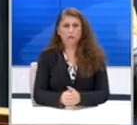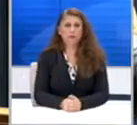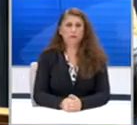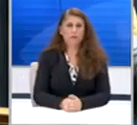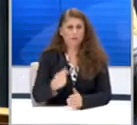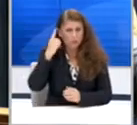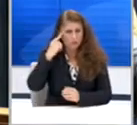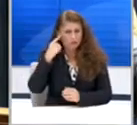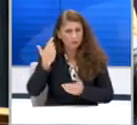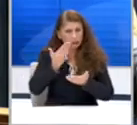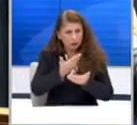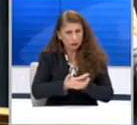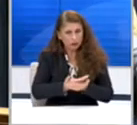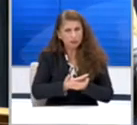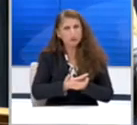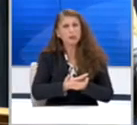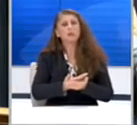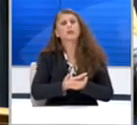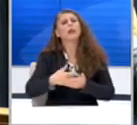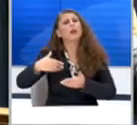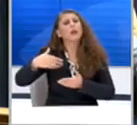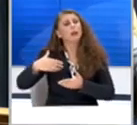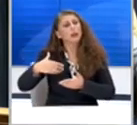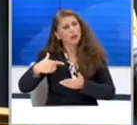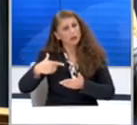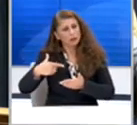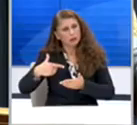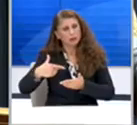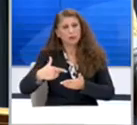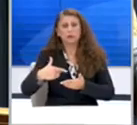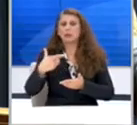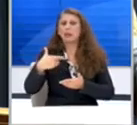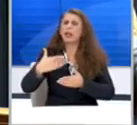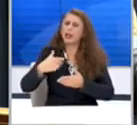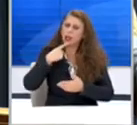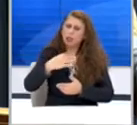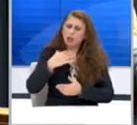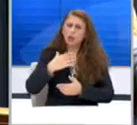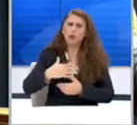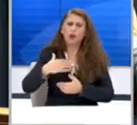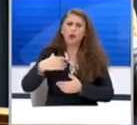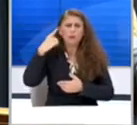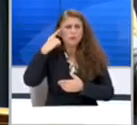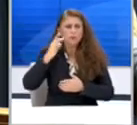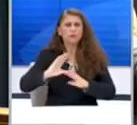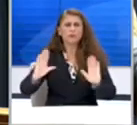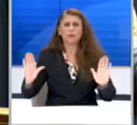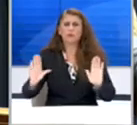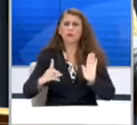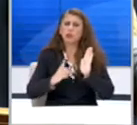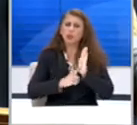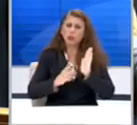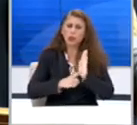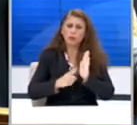Μωράς δε ζητήσεις και γενεαλογίας και έρης και μάχας